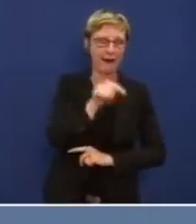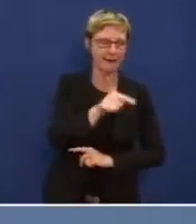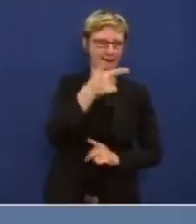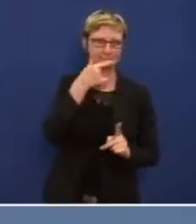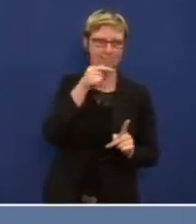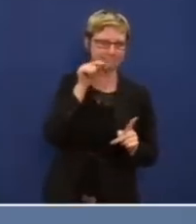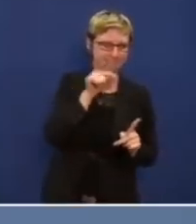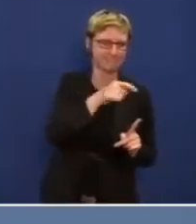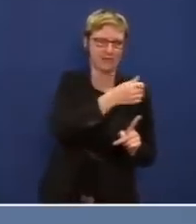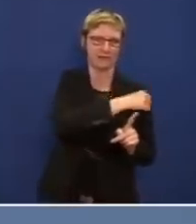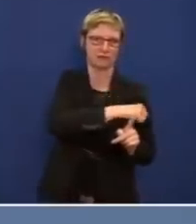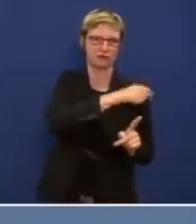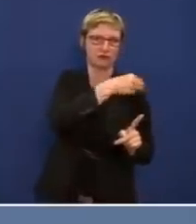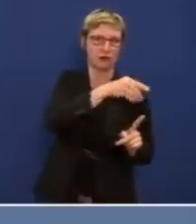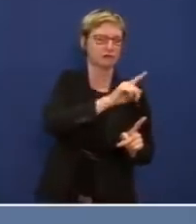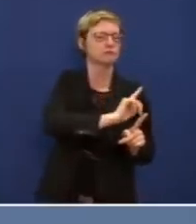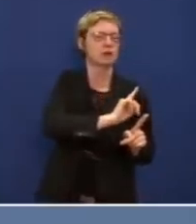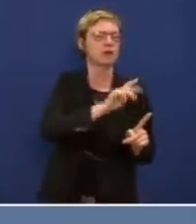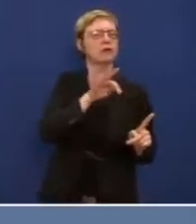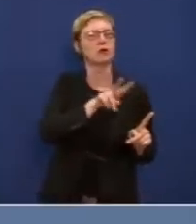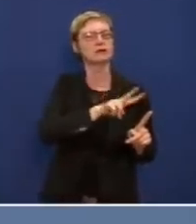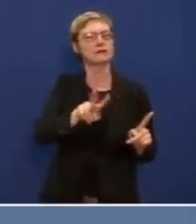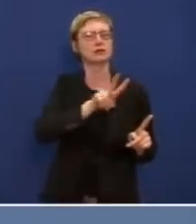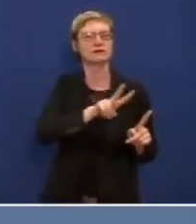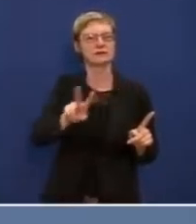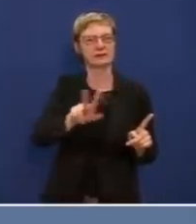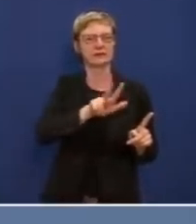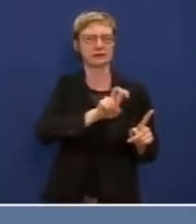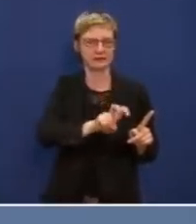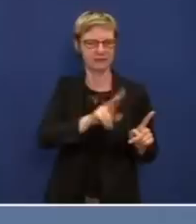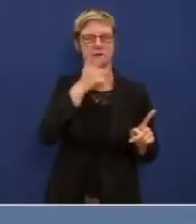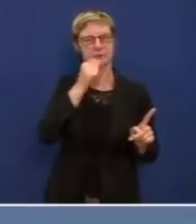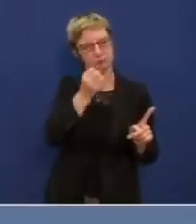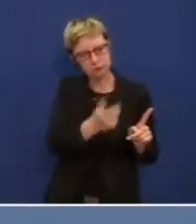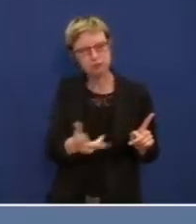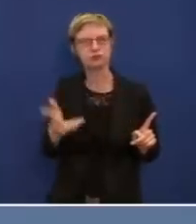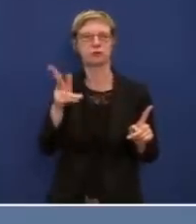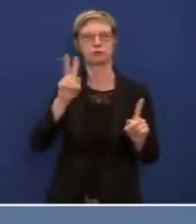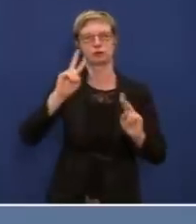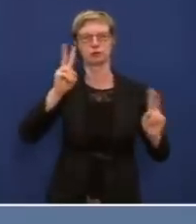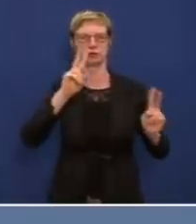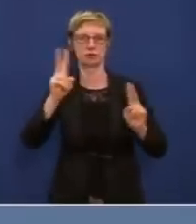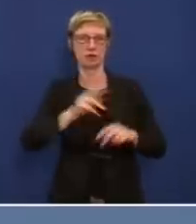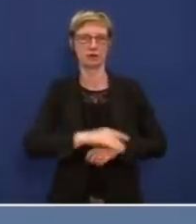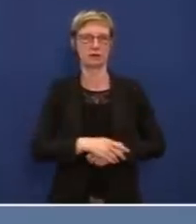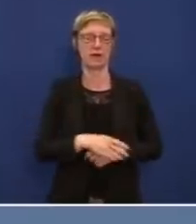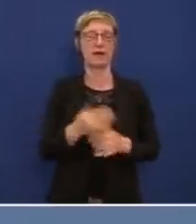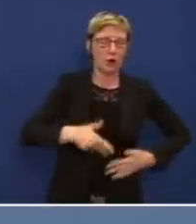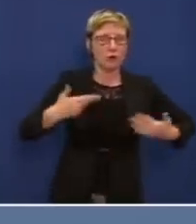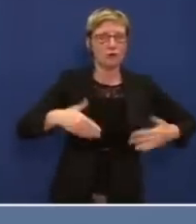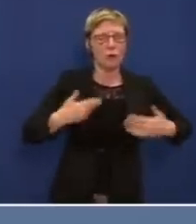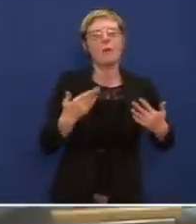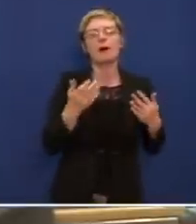setzen, auch für 2022, 2023, sondern auf mehrere. Welche jetzt konkret, ist natürlich jetzt